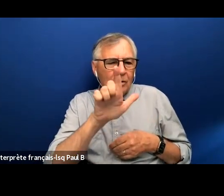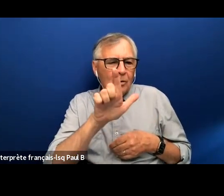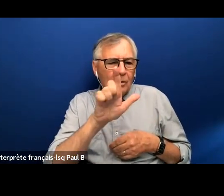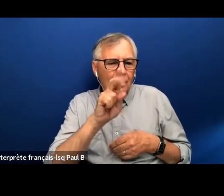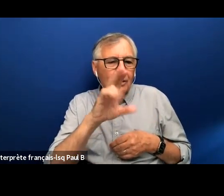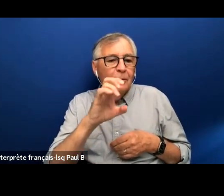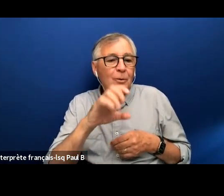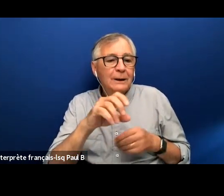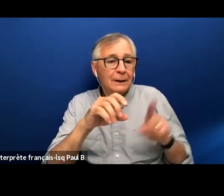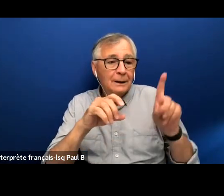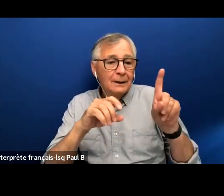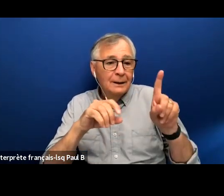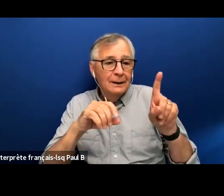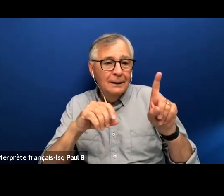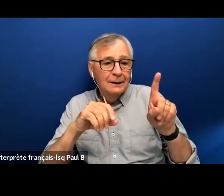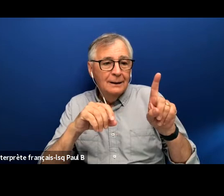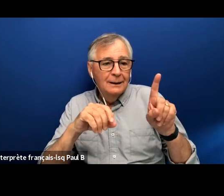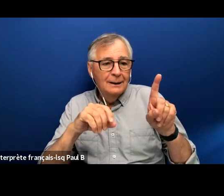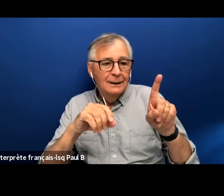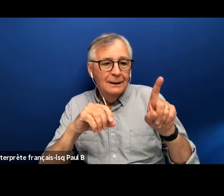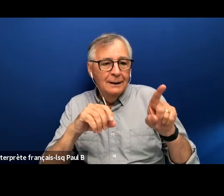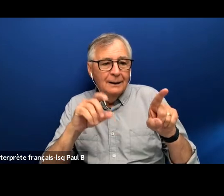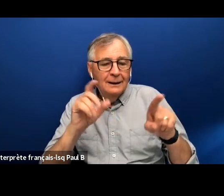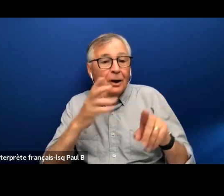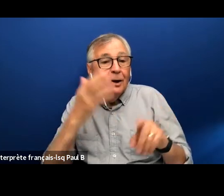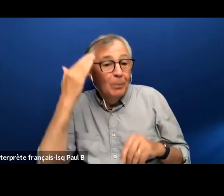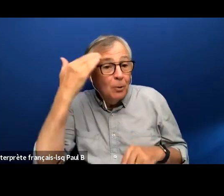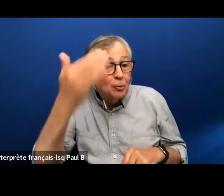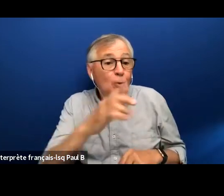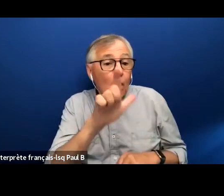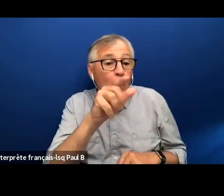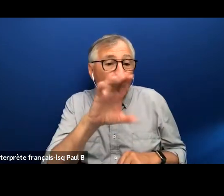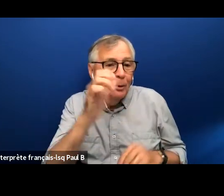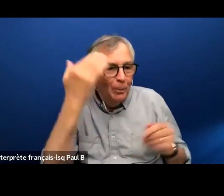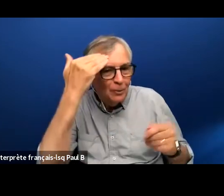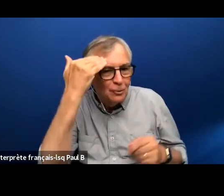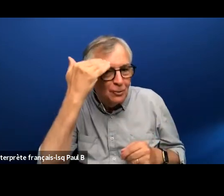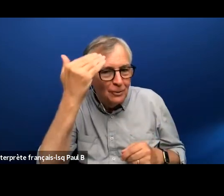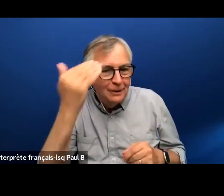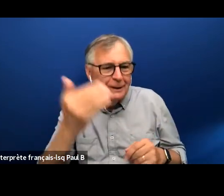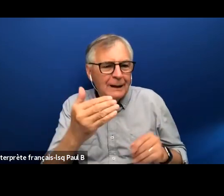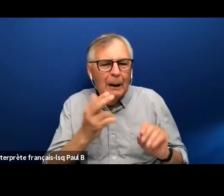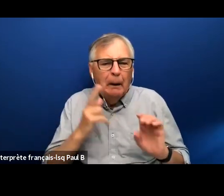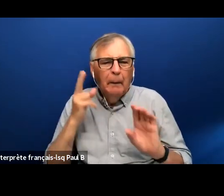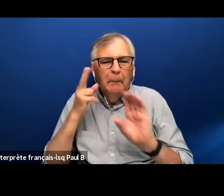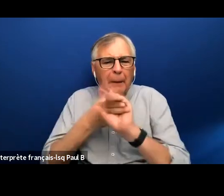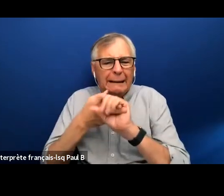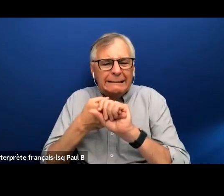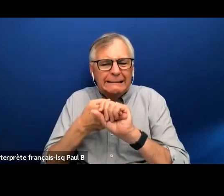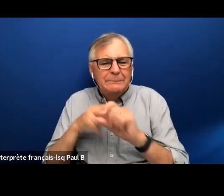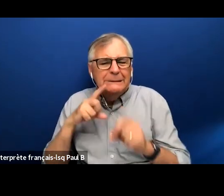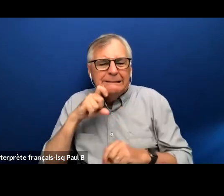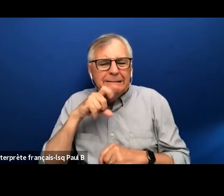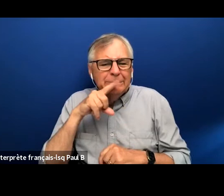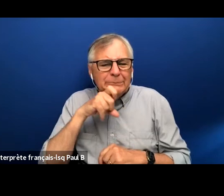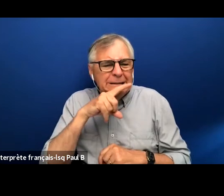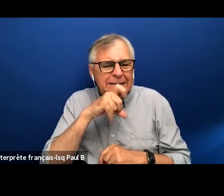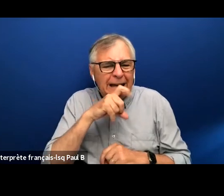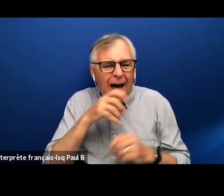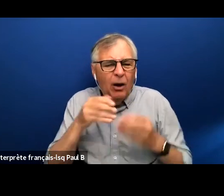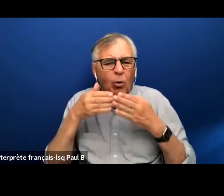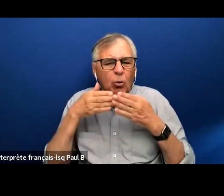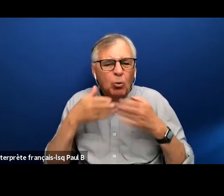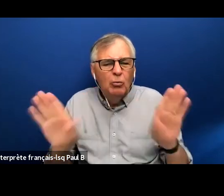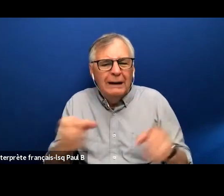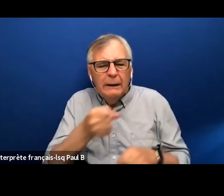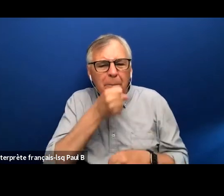Oui, j'avais un participant qui... bonjour. J'avais un participant qui avait de la misère à ouvrir son